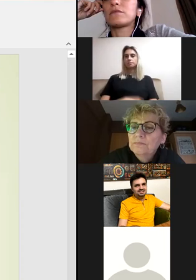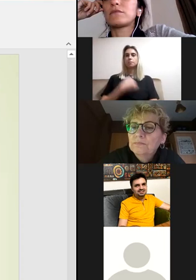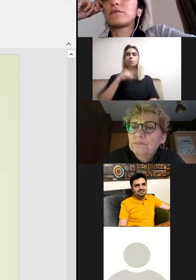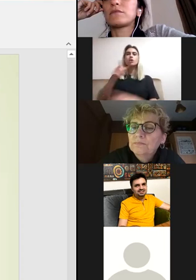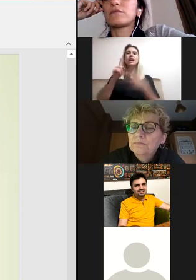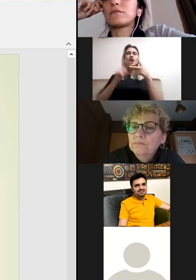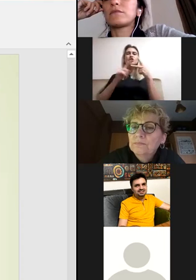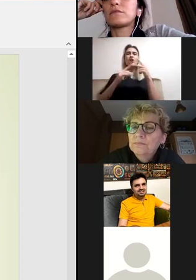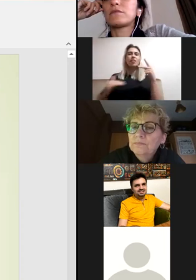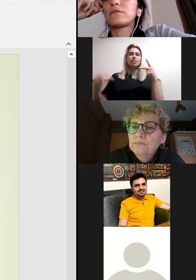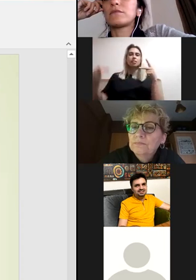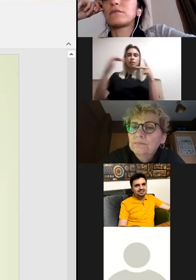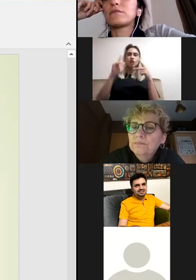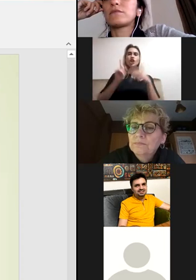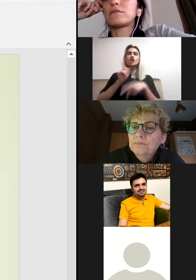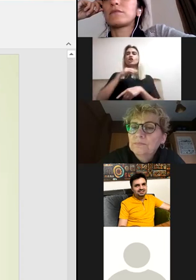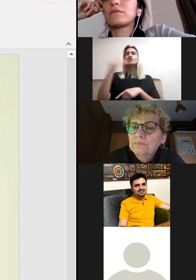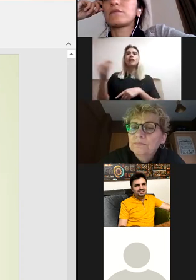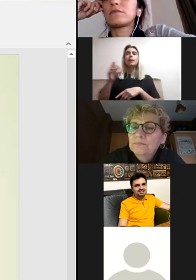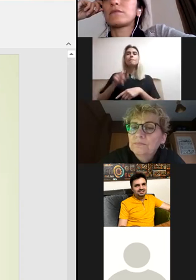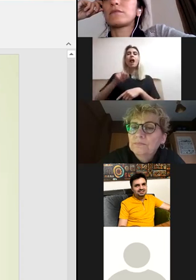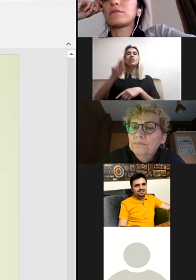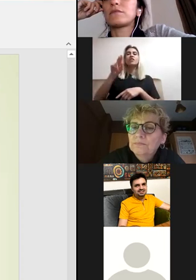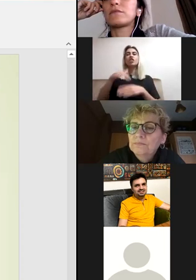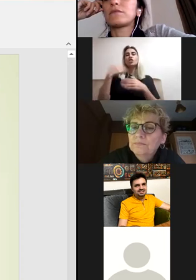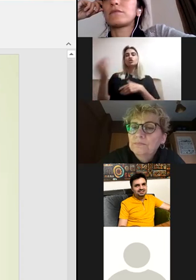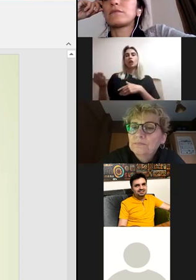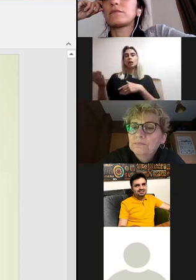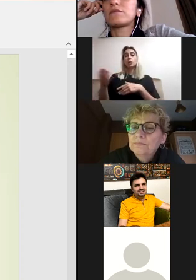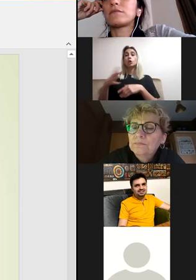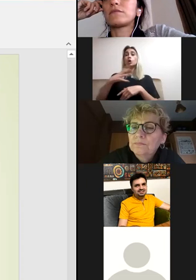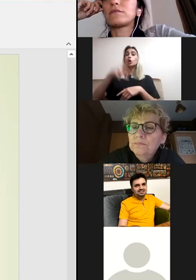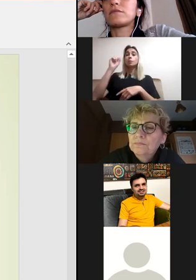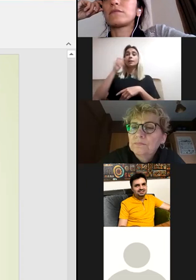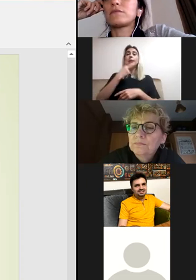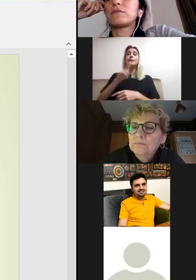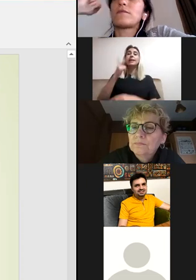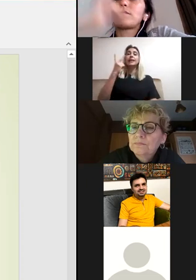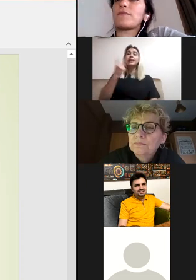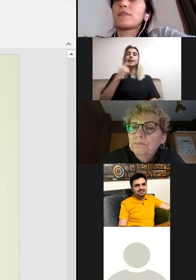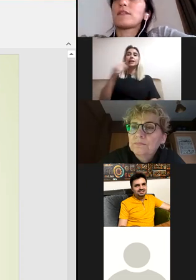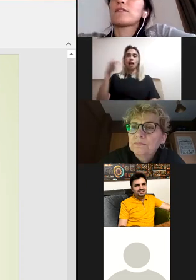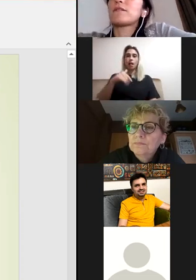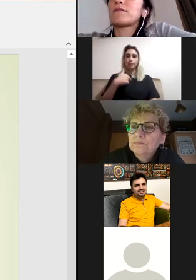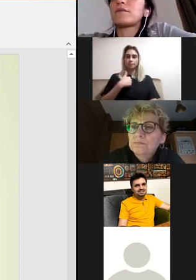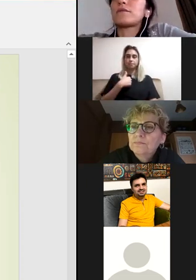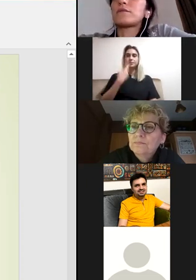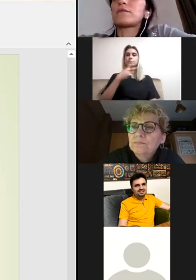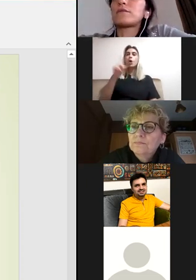kata çıkıncaya kadar merdivenler dışarıdandı. Kuruma ben 2002 yılında geldim.